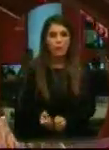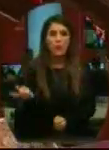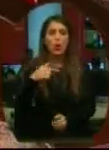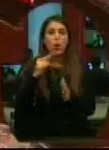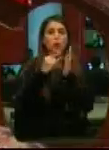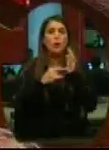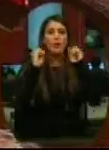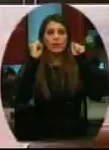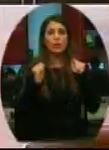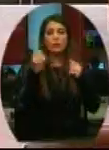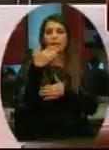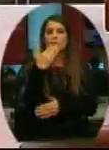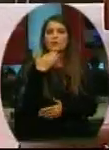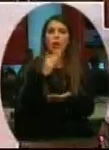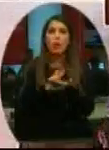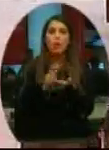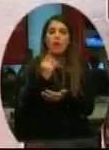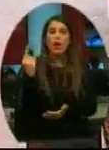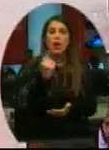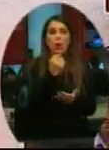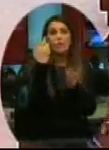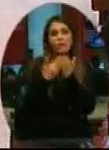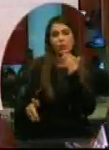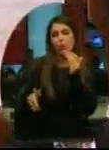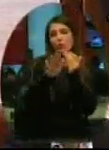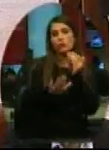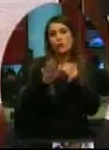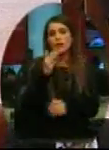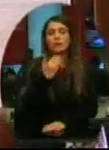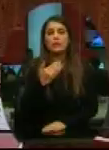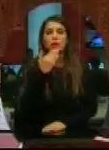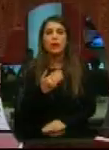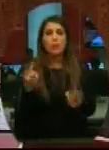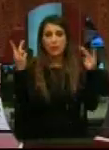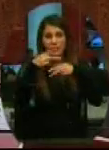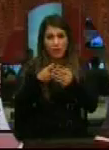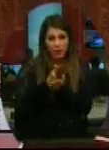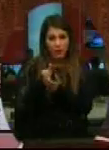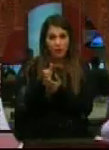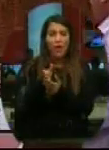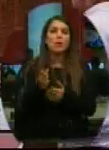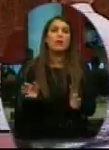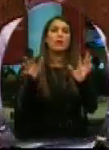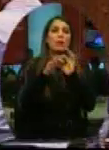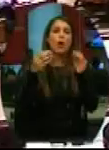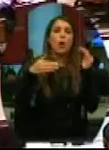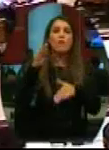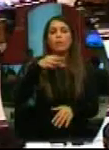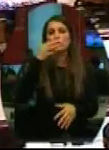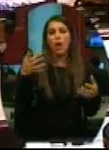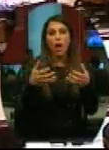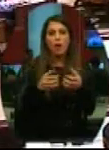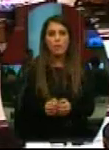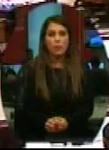מדינת ישראל, שקובע כי כל ויתור על שטח בריבונות ישראלית במסגרת הסכם קבע יהיה כפוף לרוב במשאל עם.